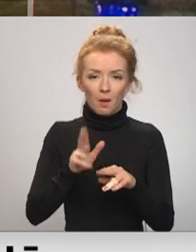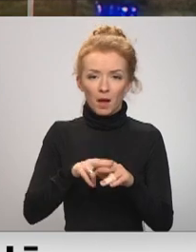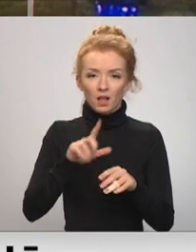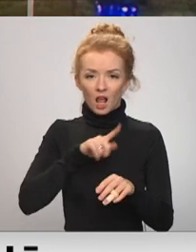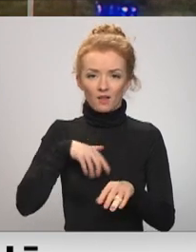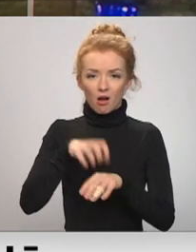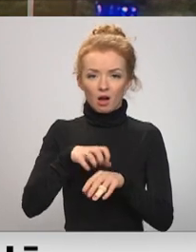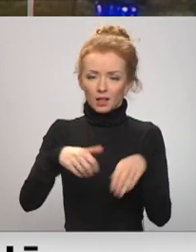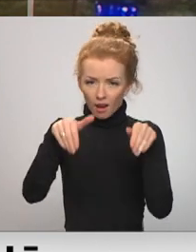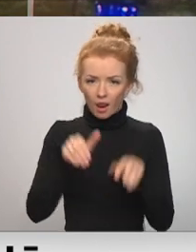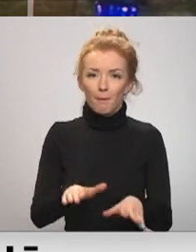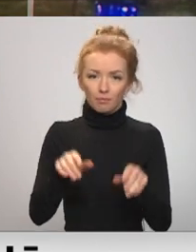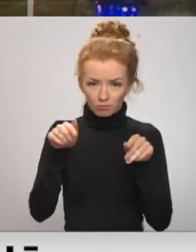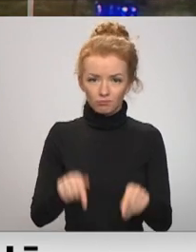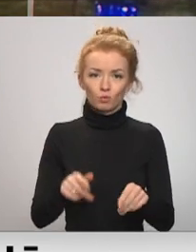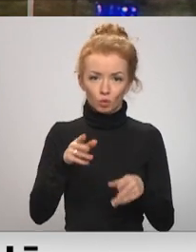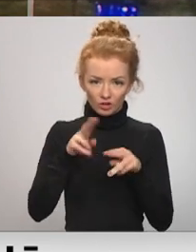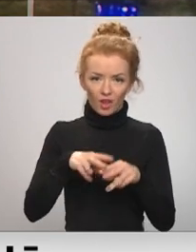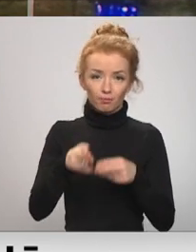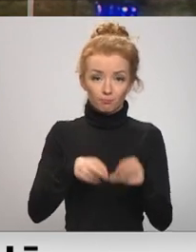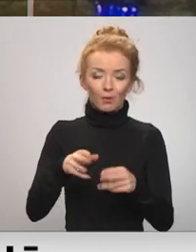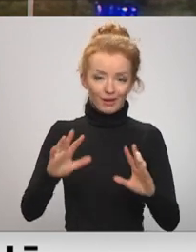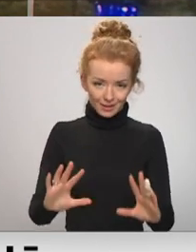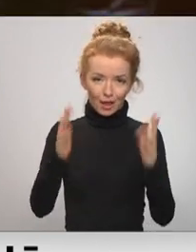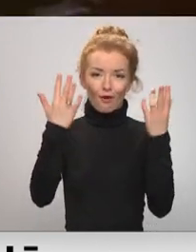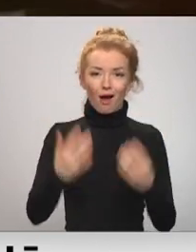operāciju veikt pat, un tā izdevās. Turpināja Kinza.